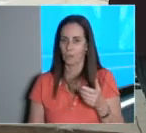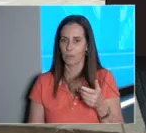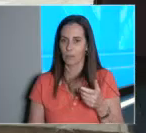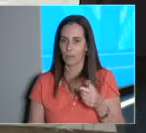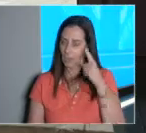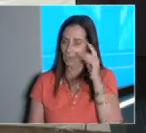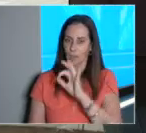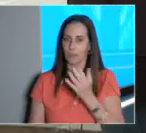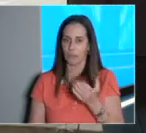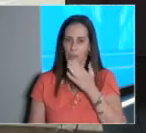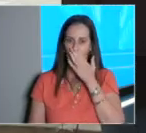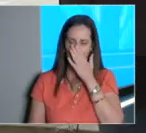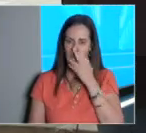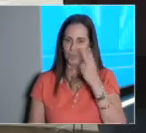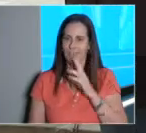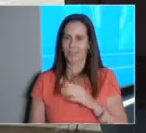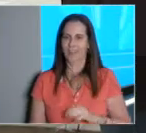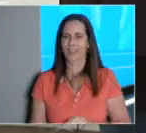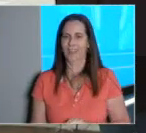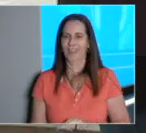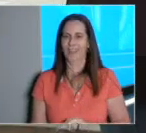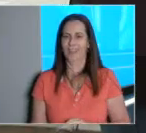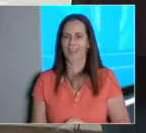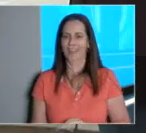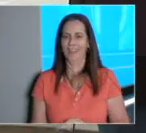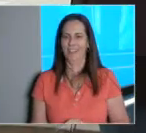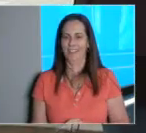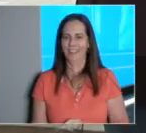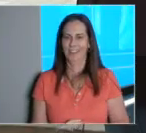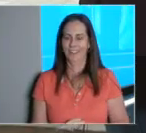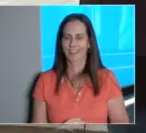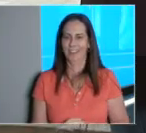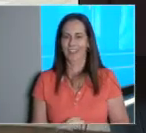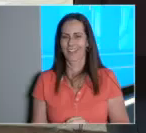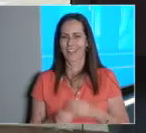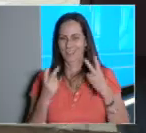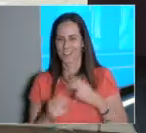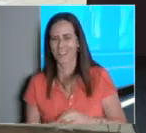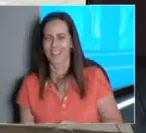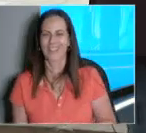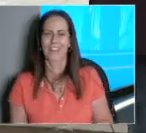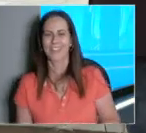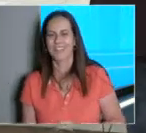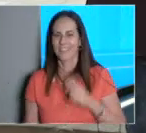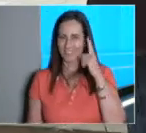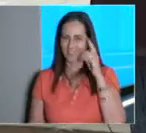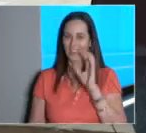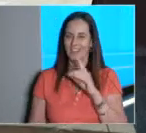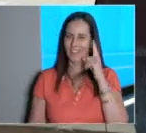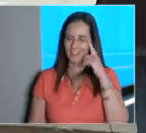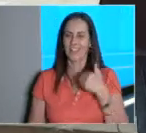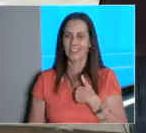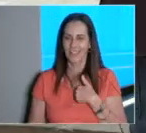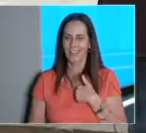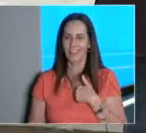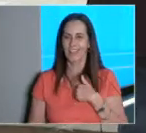לפי עניות דעתך. כן, עניות דעתך נשמע. בסדר. לפי עניות דעתך הקובעת, אתה אומר. לא, לא, לא, חס ושלום. אז לפי עניות דעתי